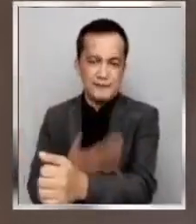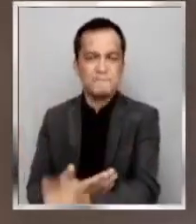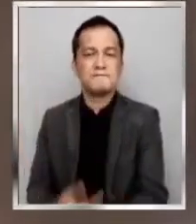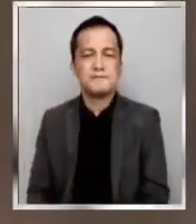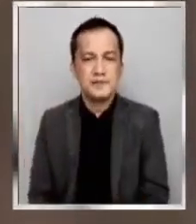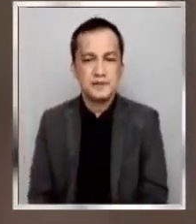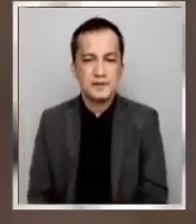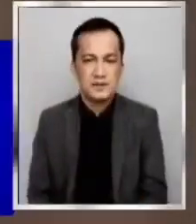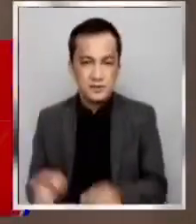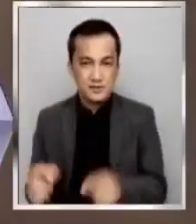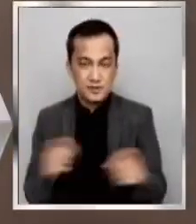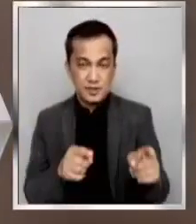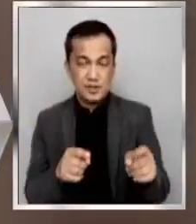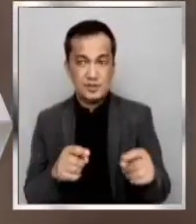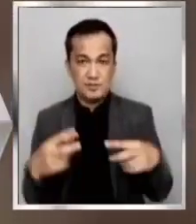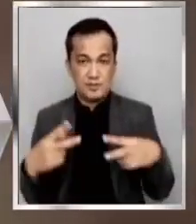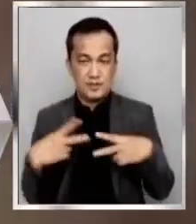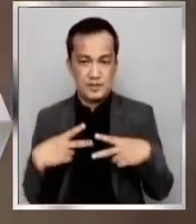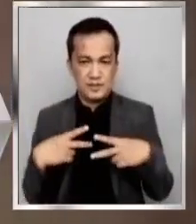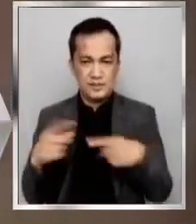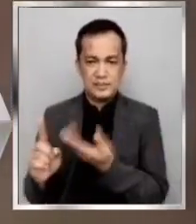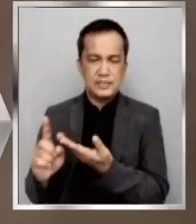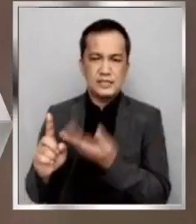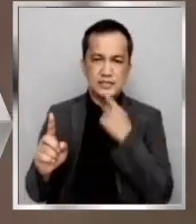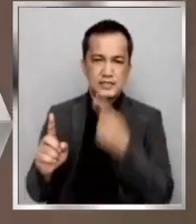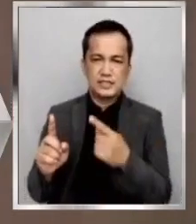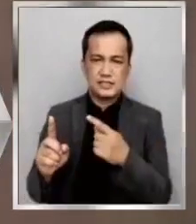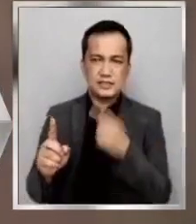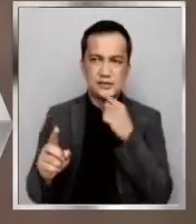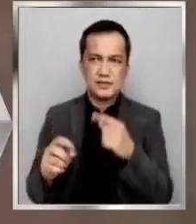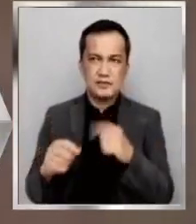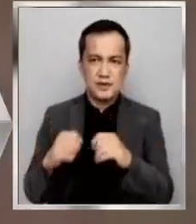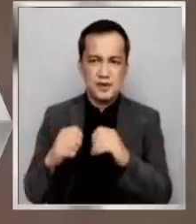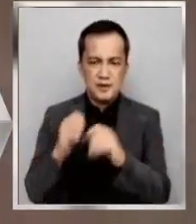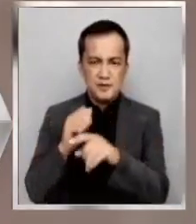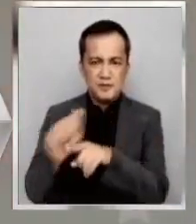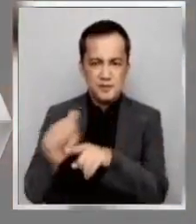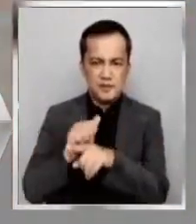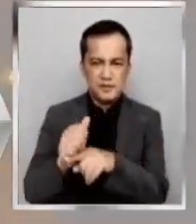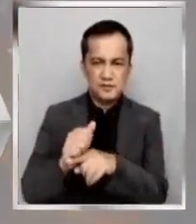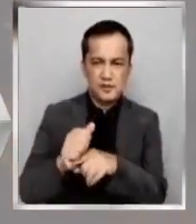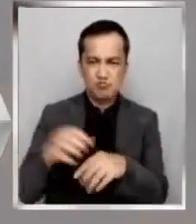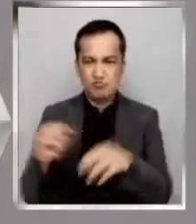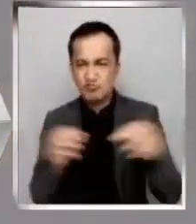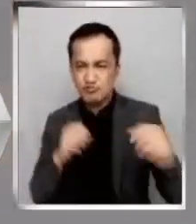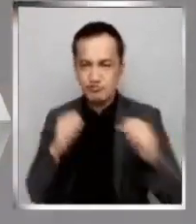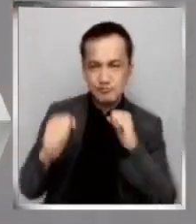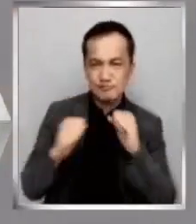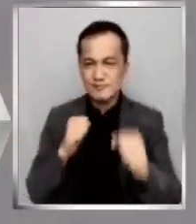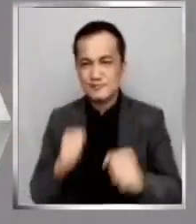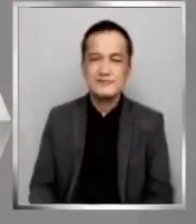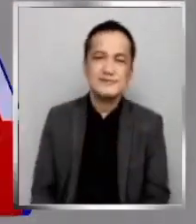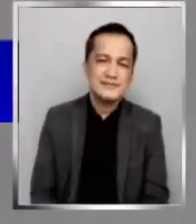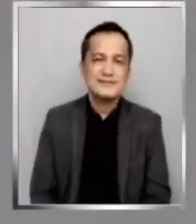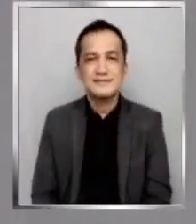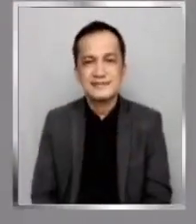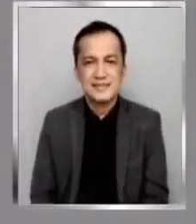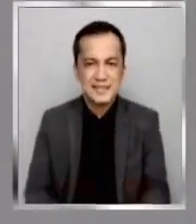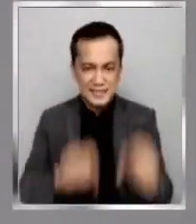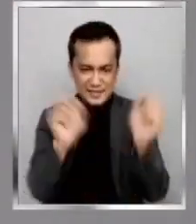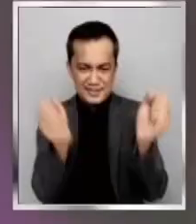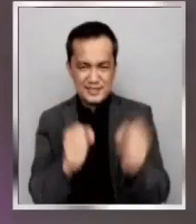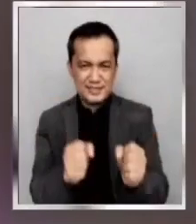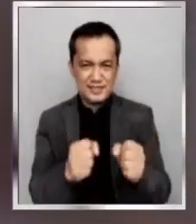on vacation, di niya pinalampas na mag-practice ng kanyang astig moves. Sexy in her two-piece